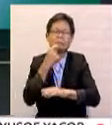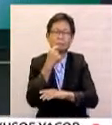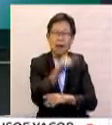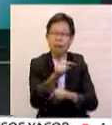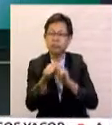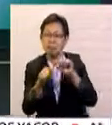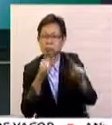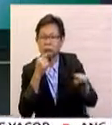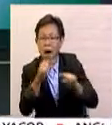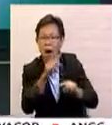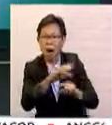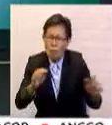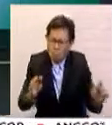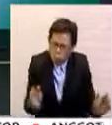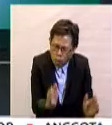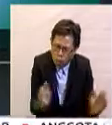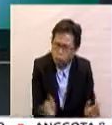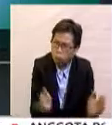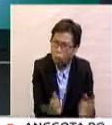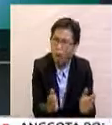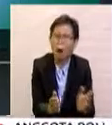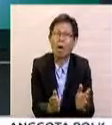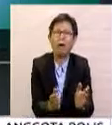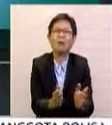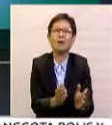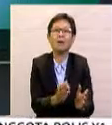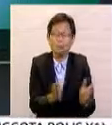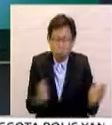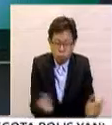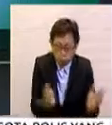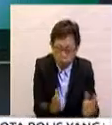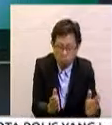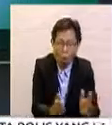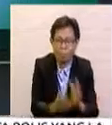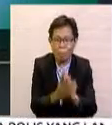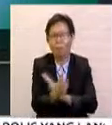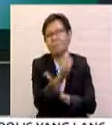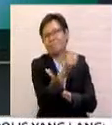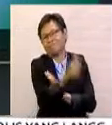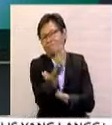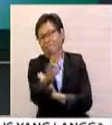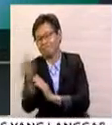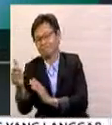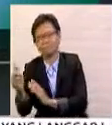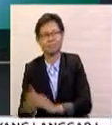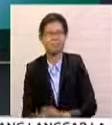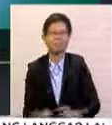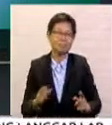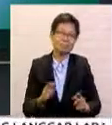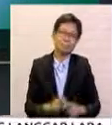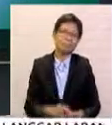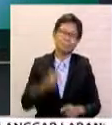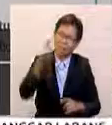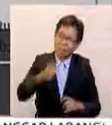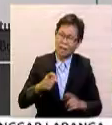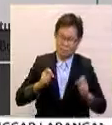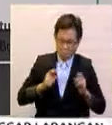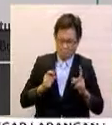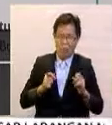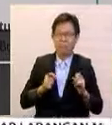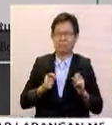then to push them into what they're capable of. But this can only be done through a private and public partnership.